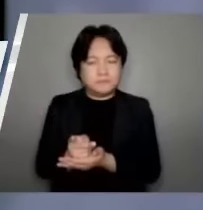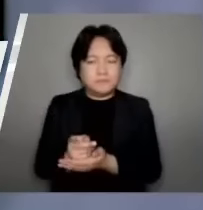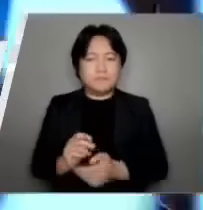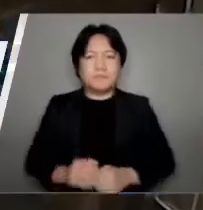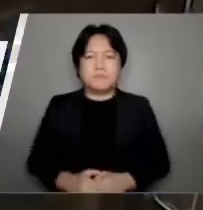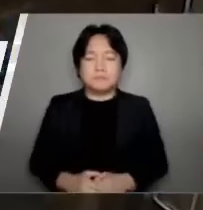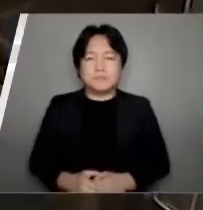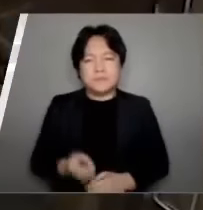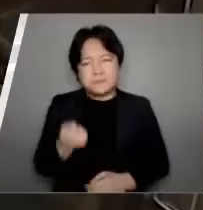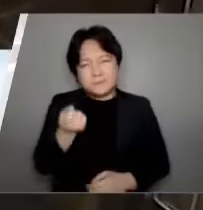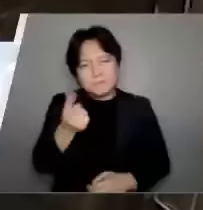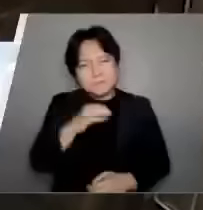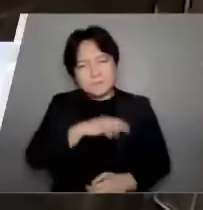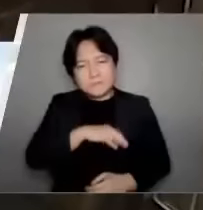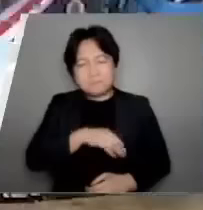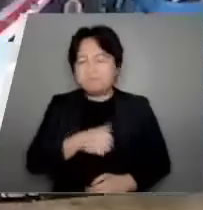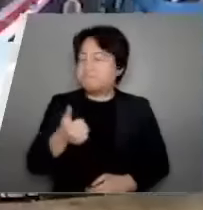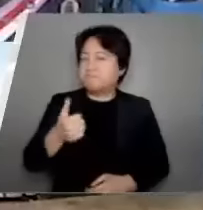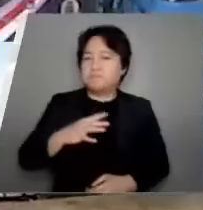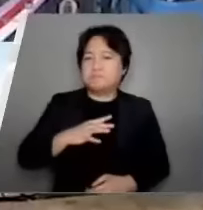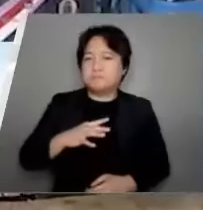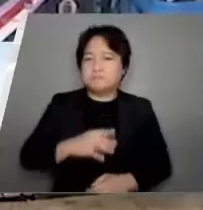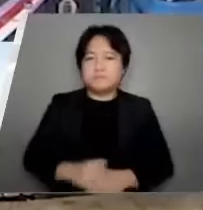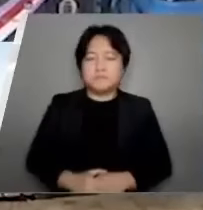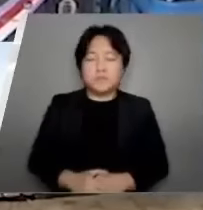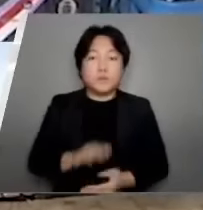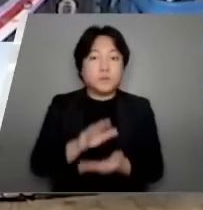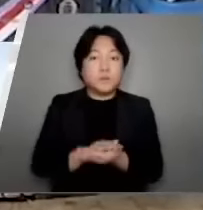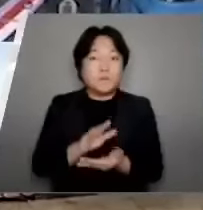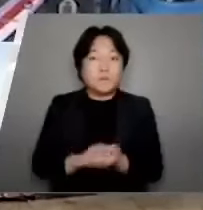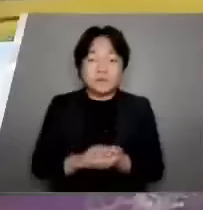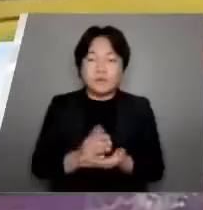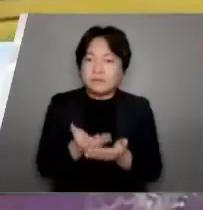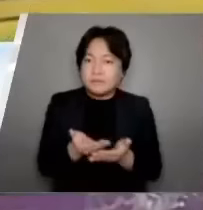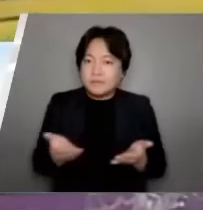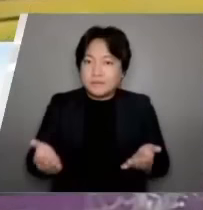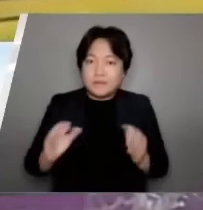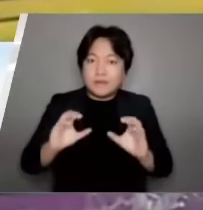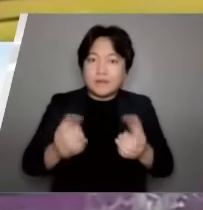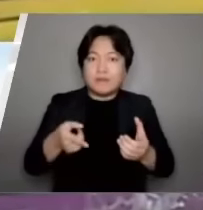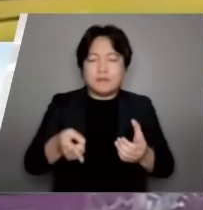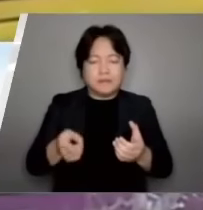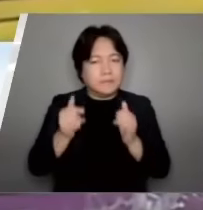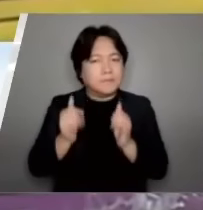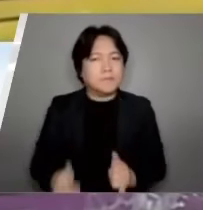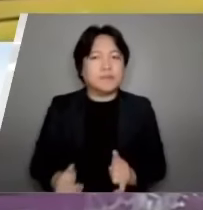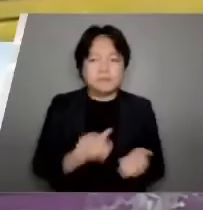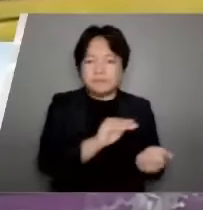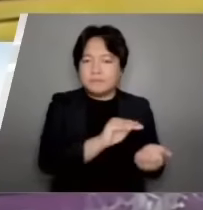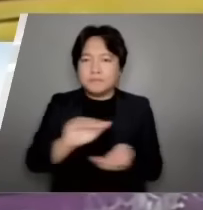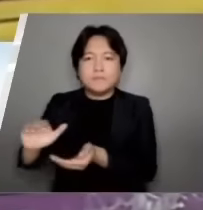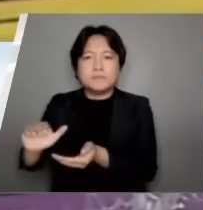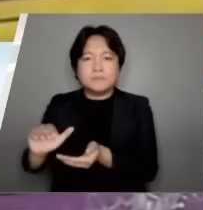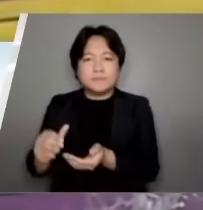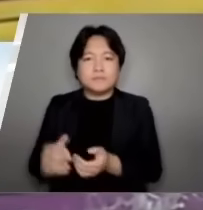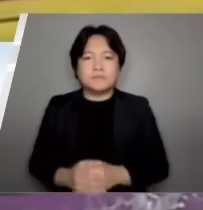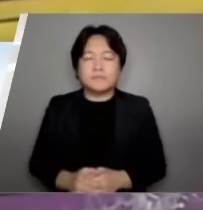lang. Ang school supplies, hindi raw gumalaw ang presyo. Nasa 25 to 28 pesos ang